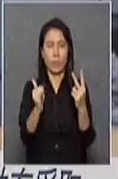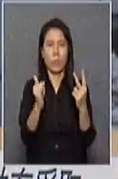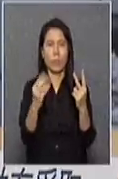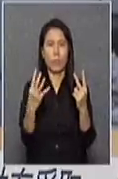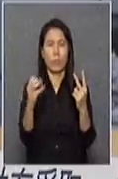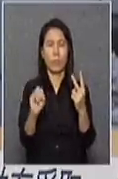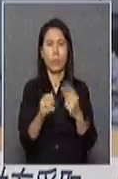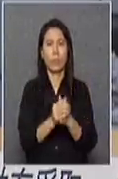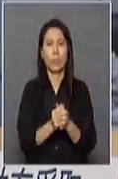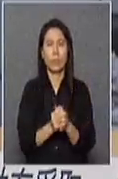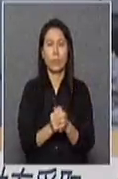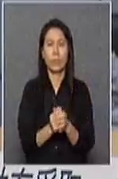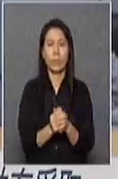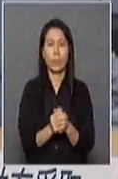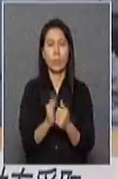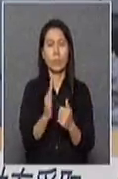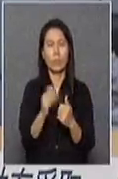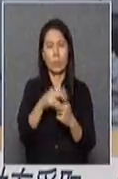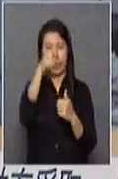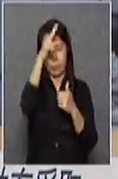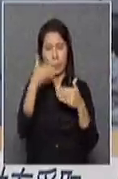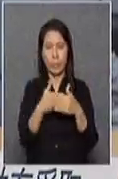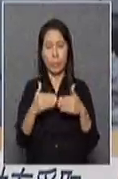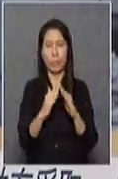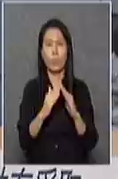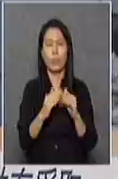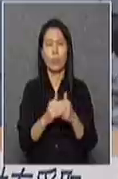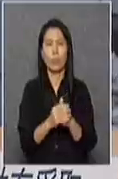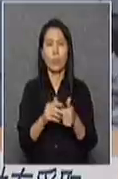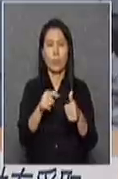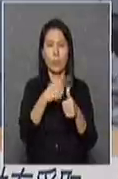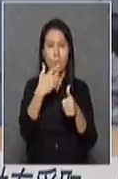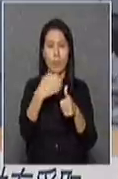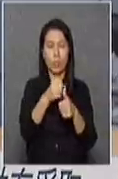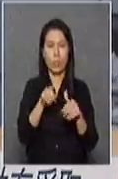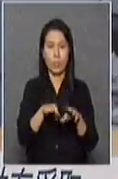2,256,640元，大約相當於運輸及房屋局局長薪金